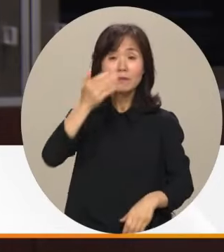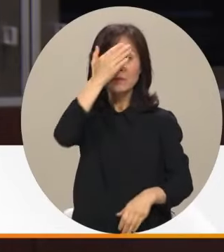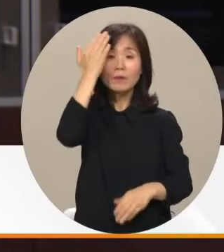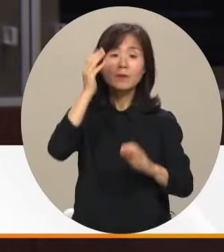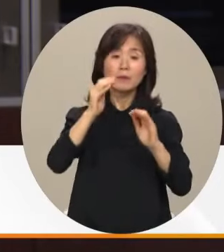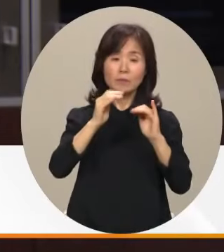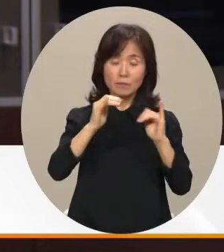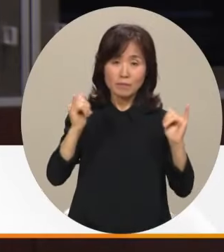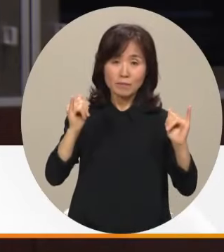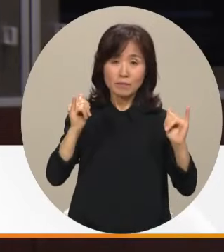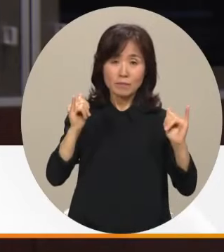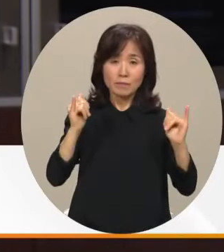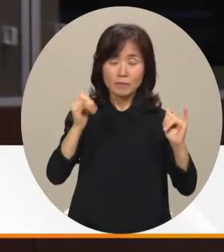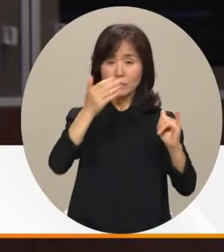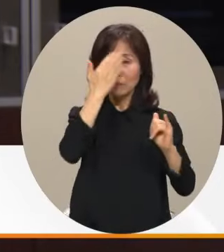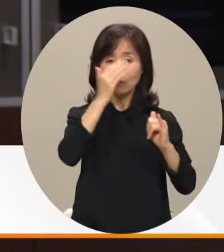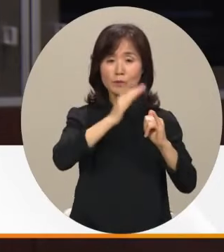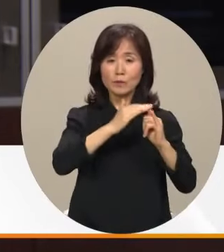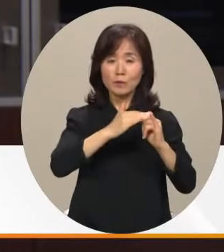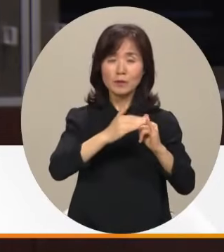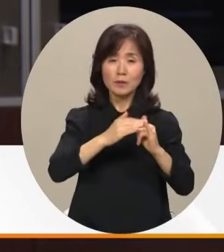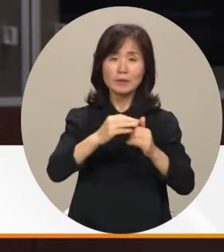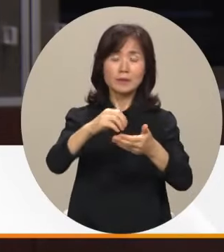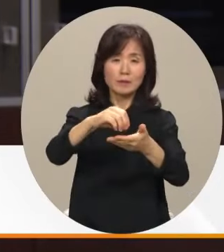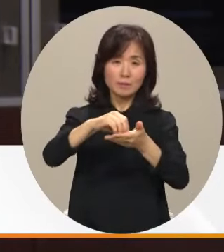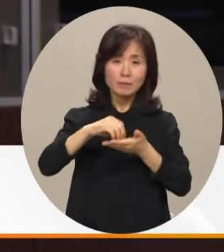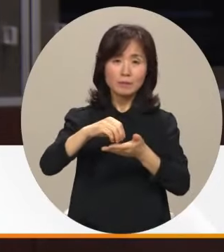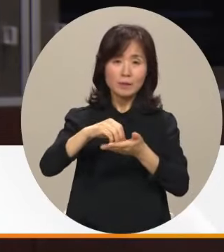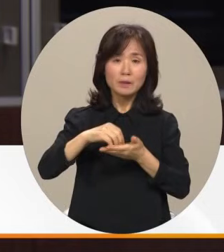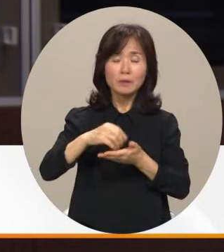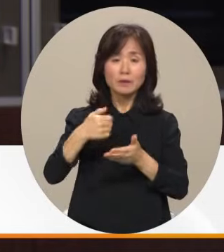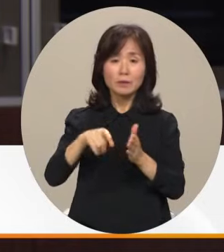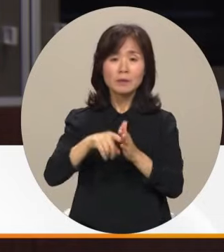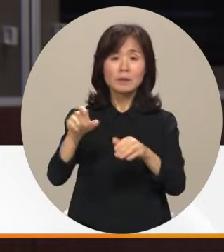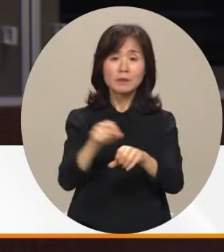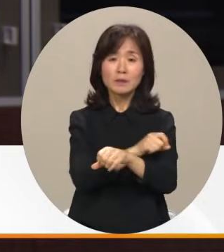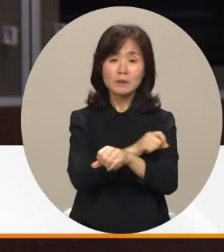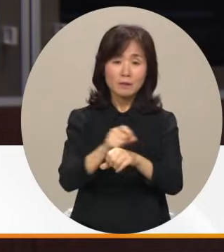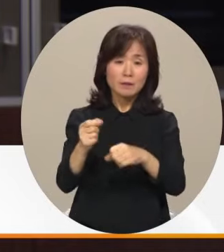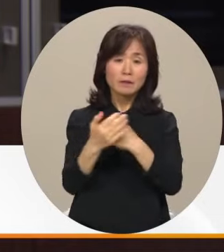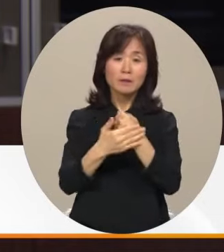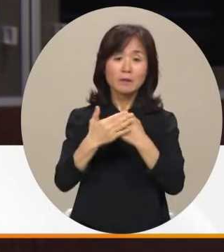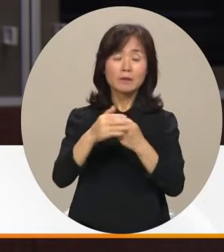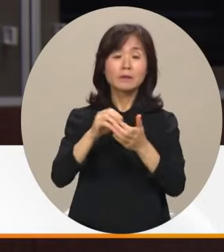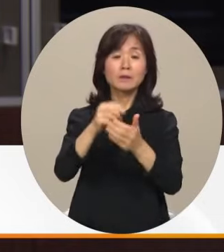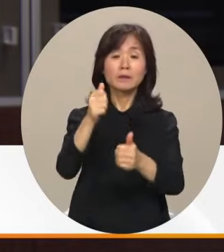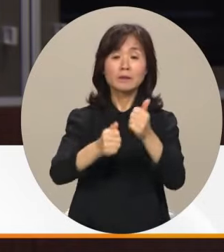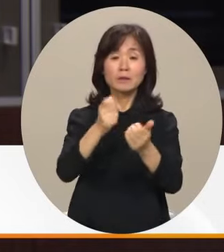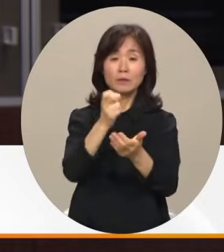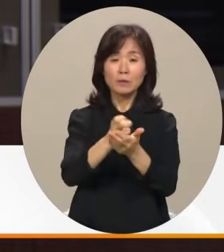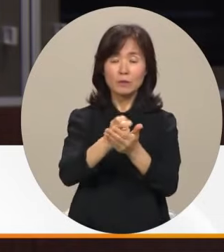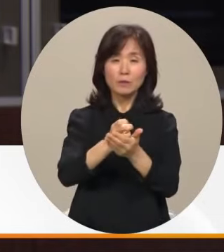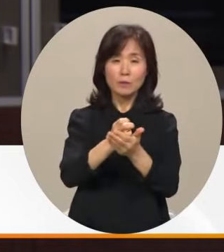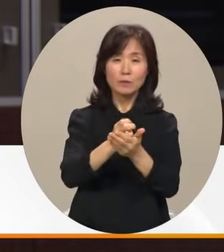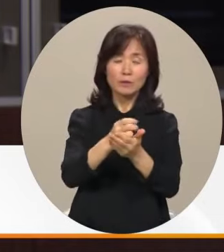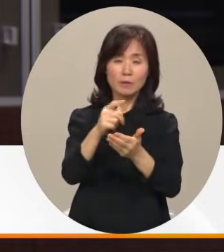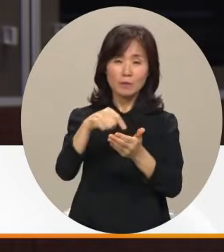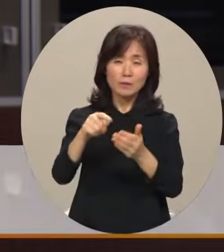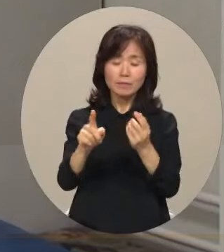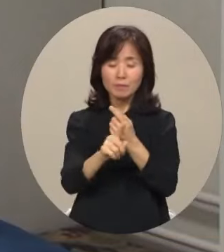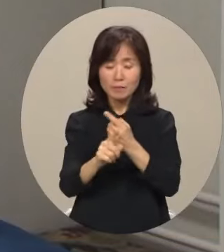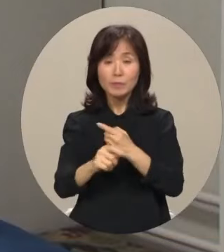우리 청소년들이 많이 들어올 수 있도록 특해 또는 입시제도 전반에 대한 재구성이 꼭